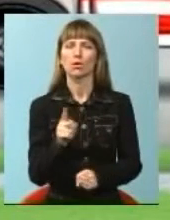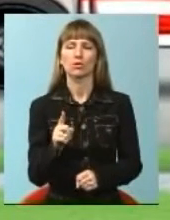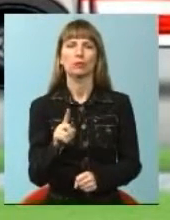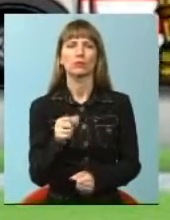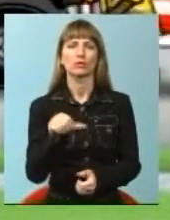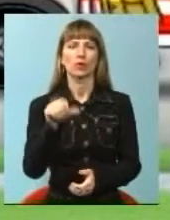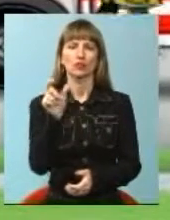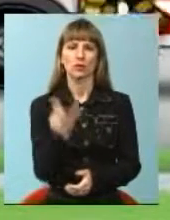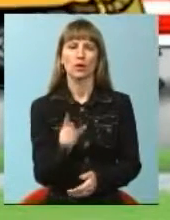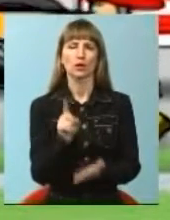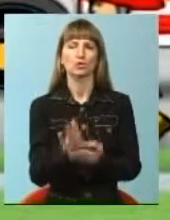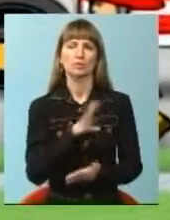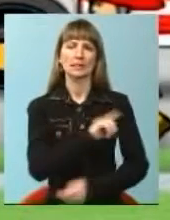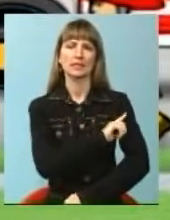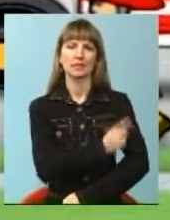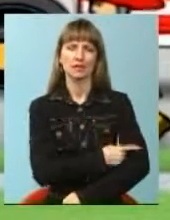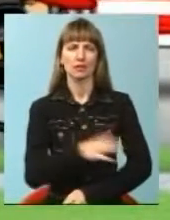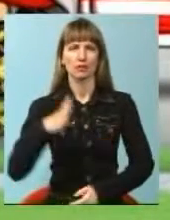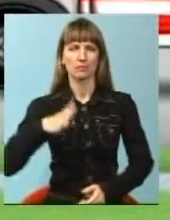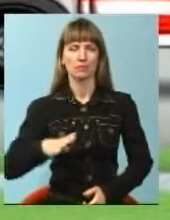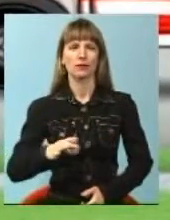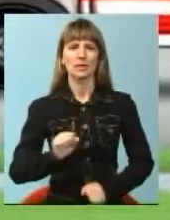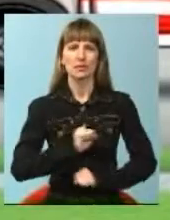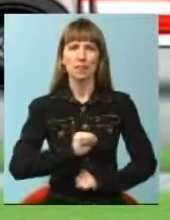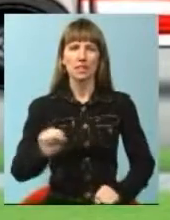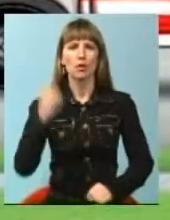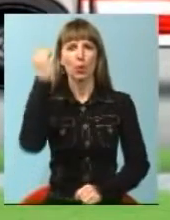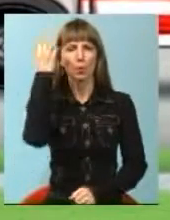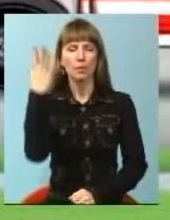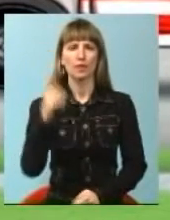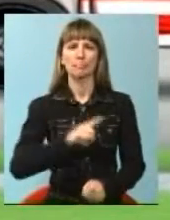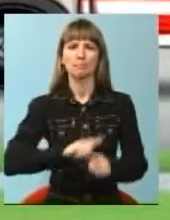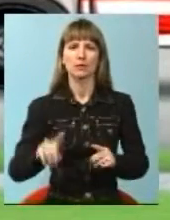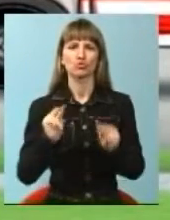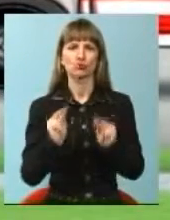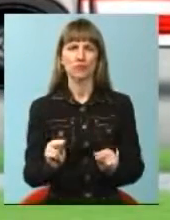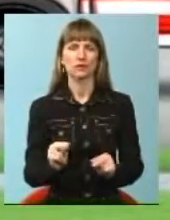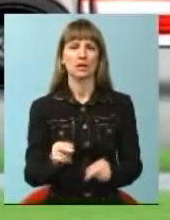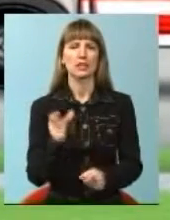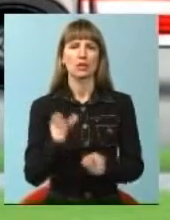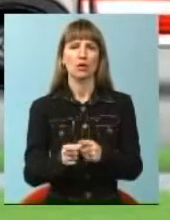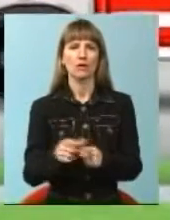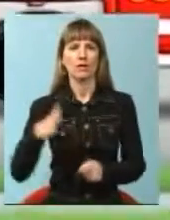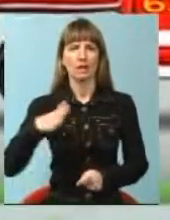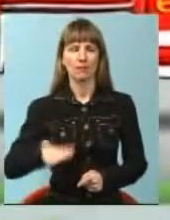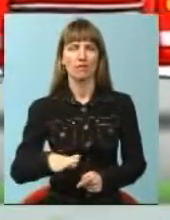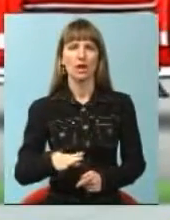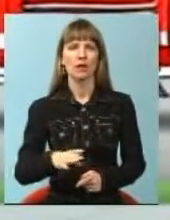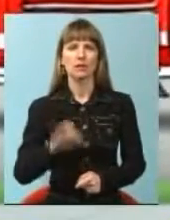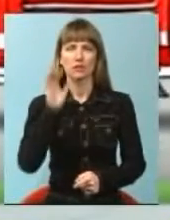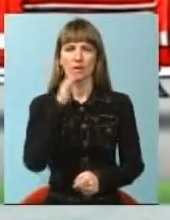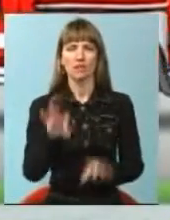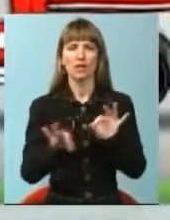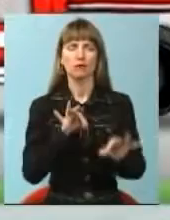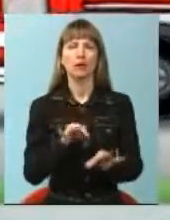роботу повинен бути сильним, міцним, витривалим, сміливим, розумним, швидким та чесним. Словом, триває серйозний відбір.